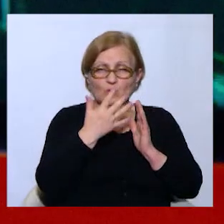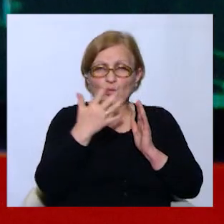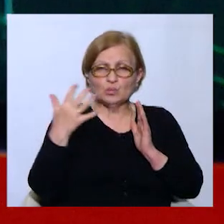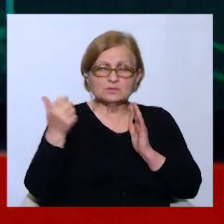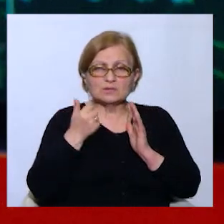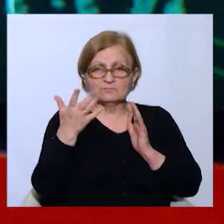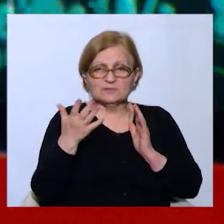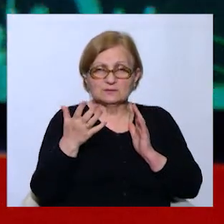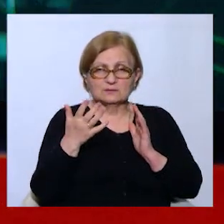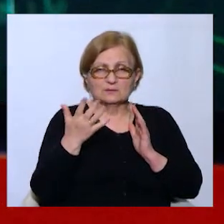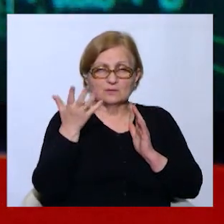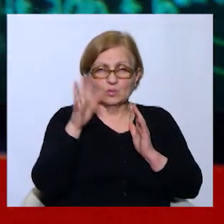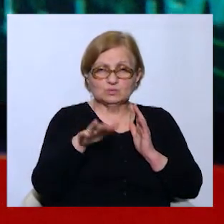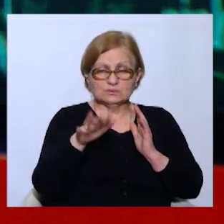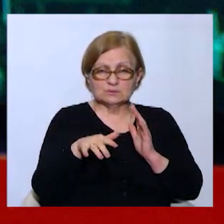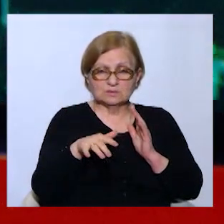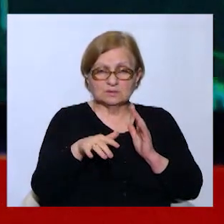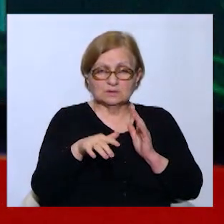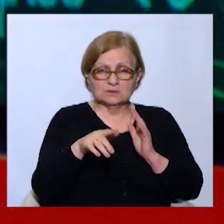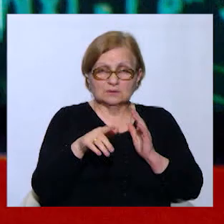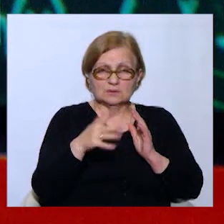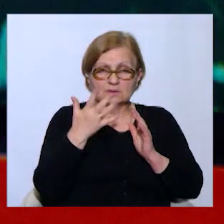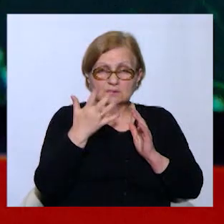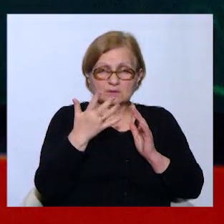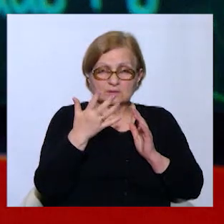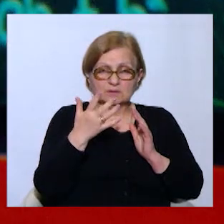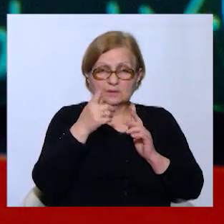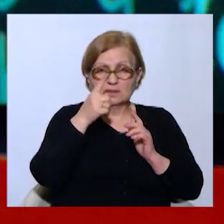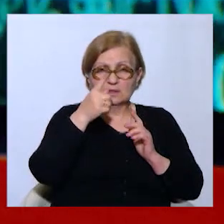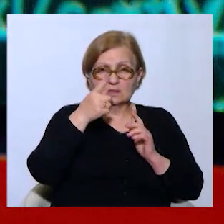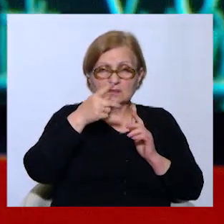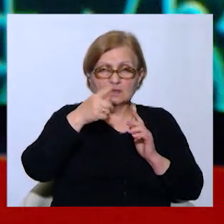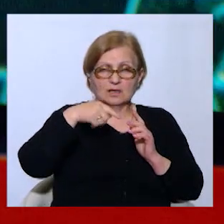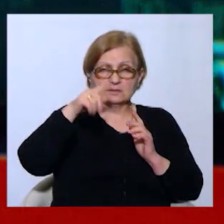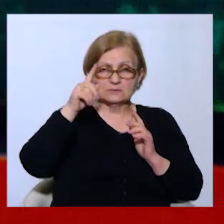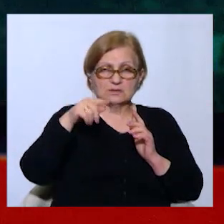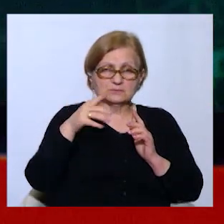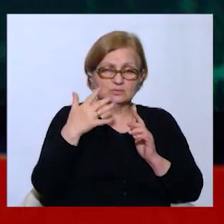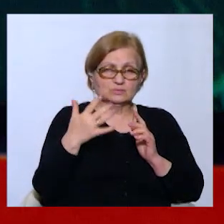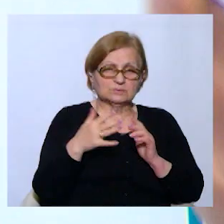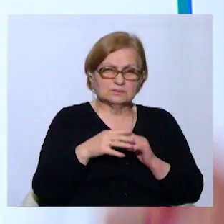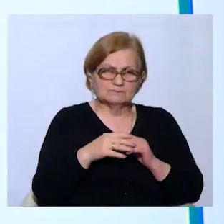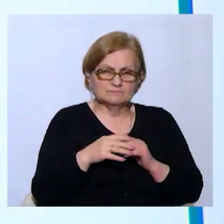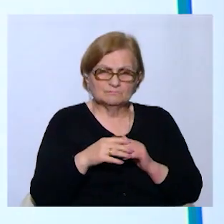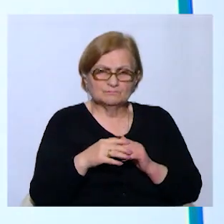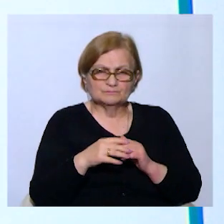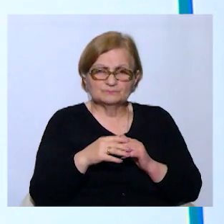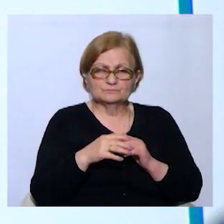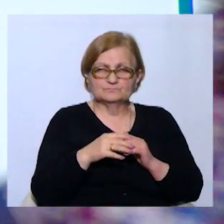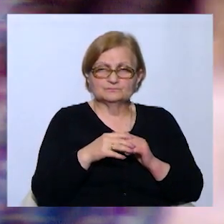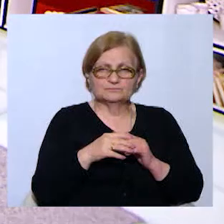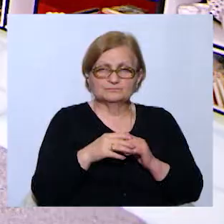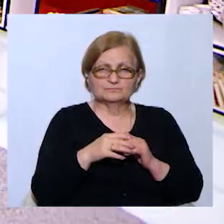5-იანი გამოგვივიდა? 5. ამიტომ იწერება 5 ხარისხად 5. აი ეს. ახლა